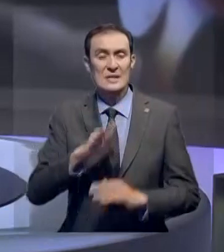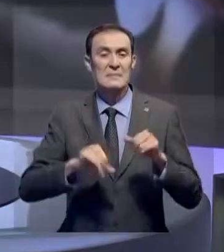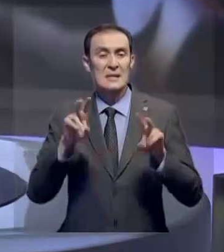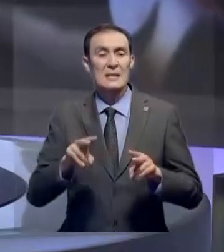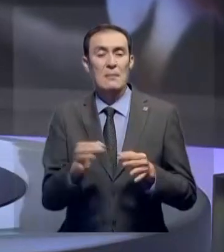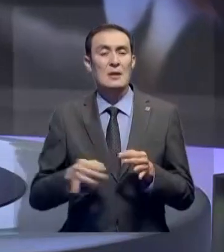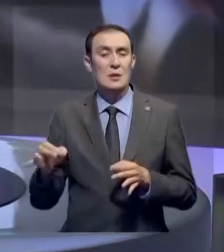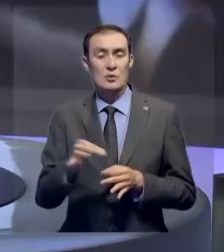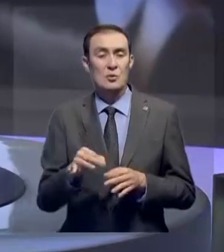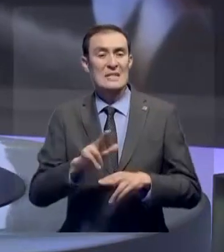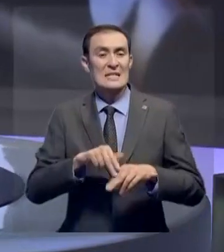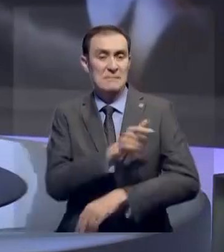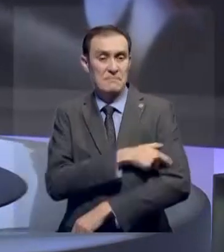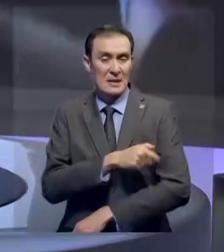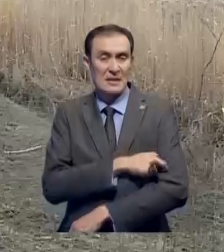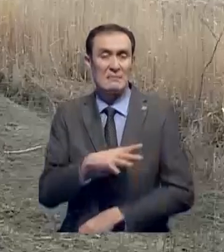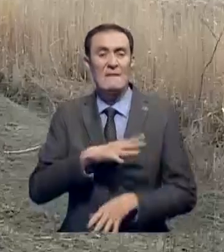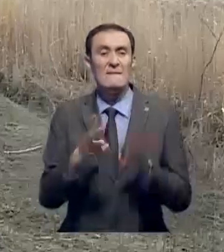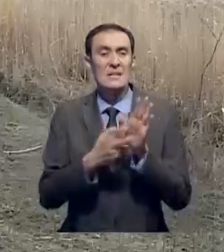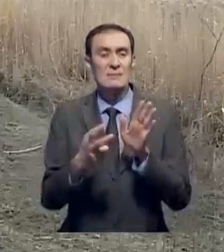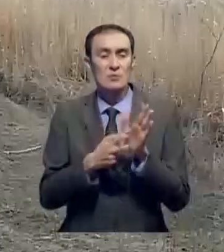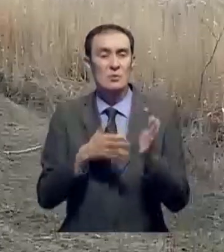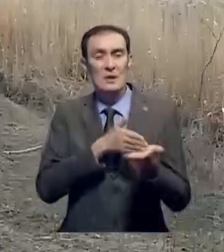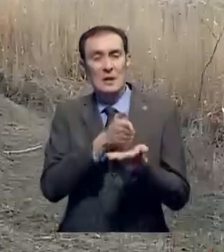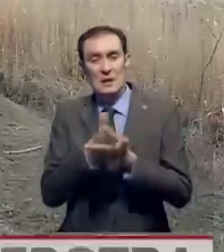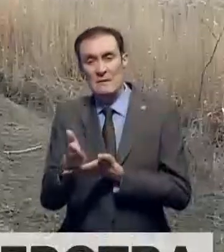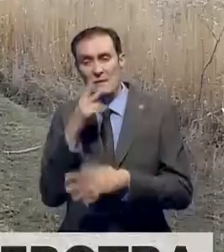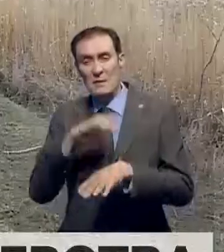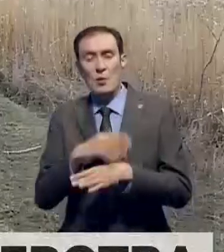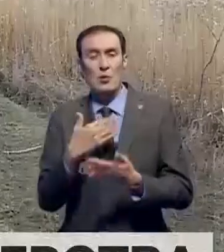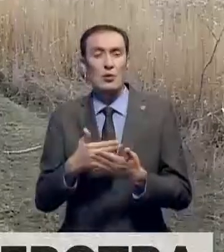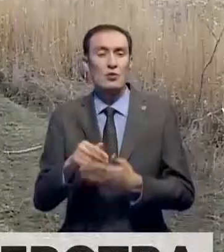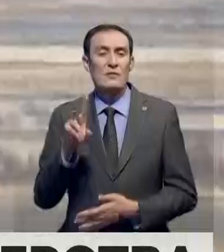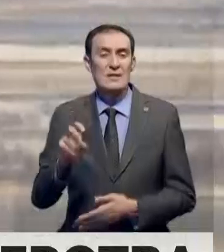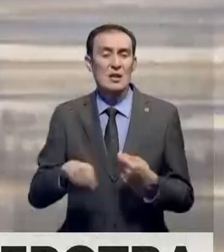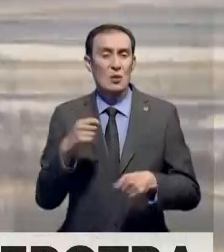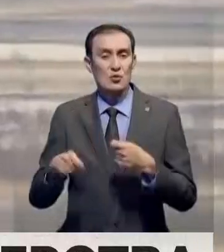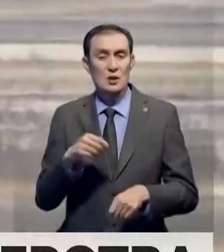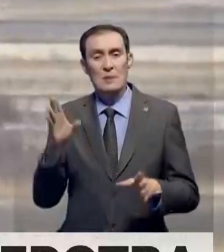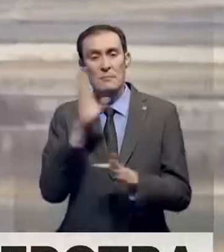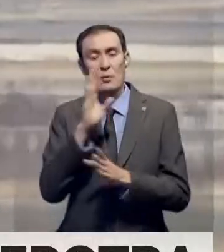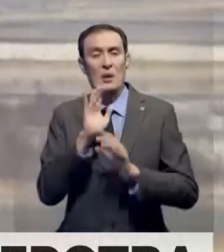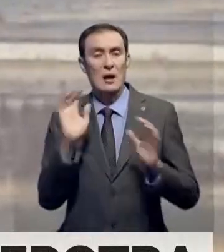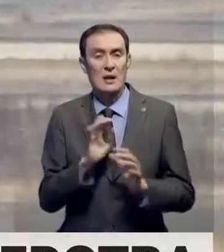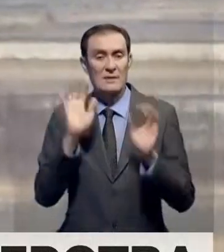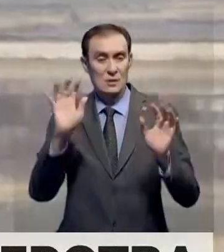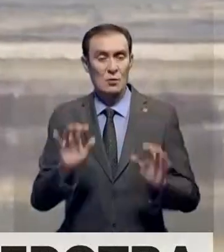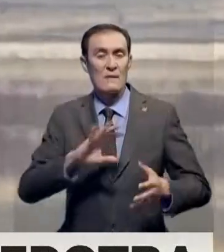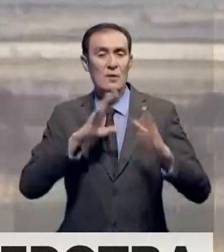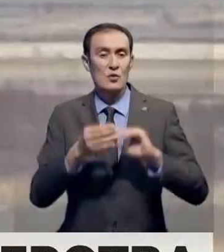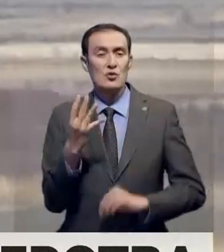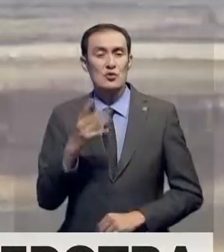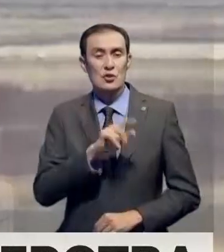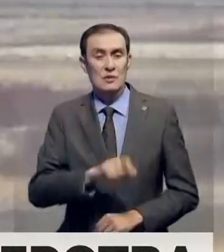года специалисты областной территориальной инспекции провели 800 рейдов. Выявлено около 200 нарушений природоохранного законодательства.